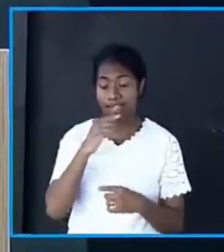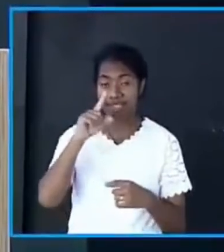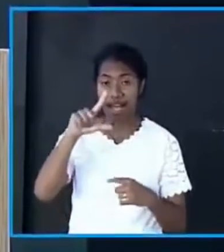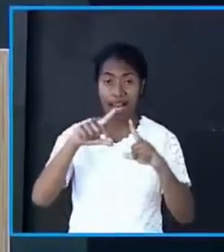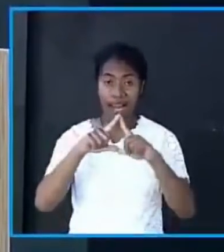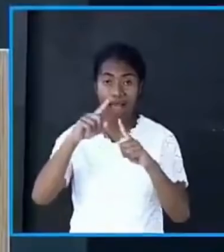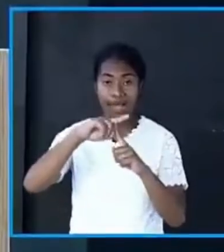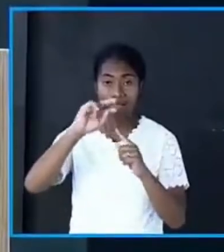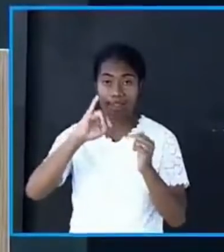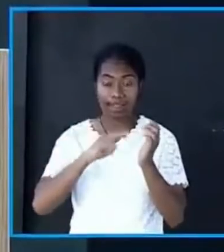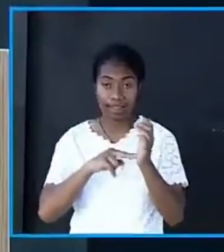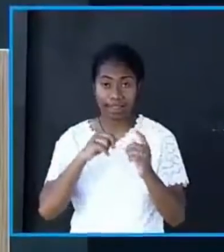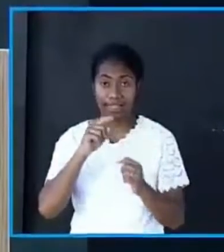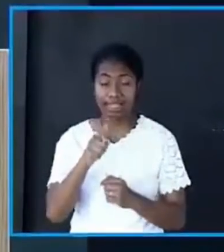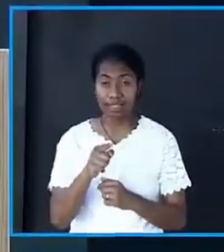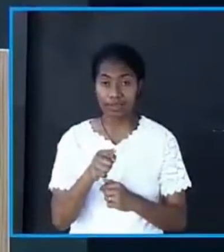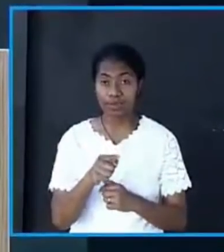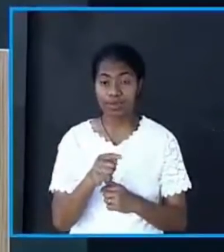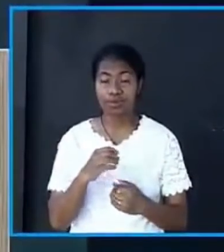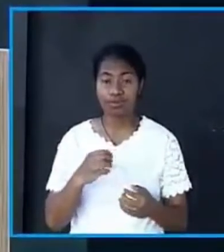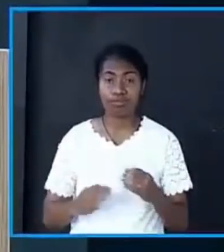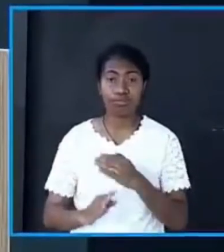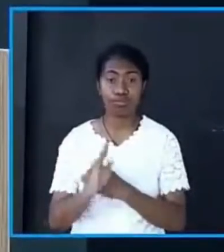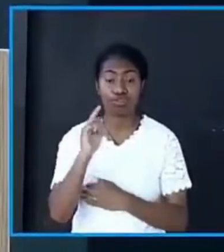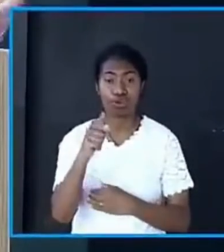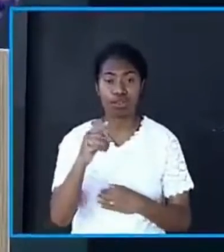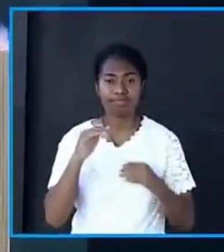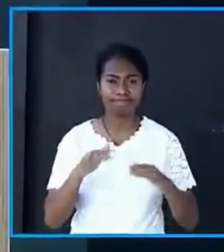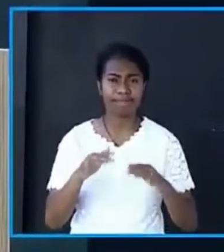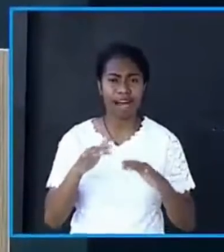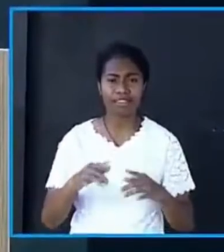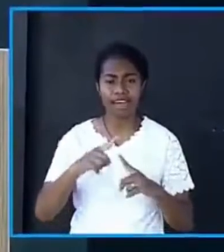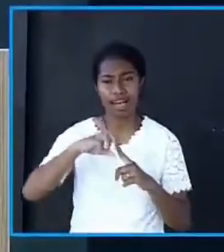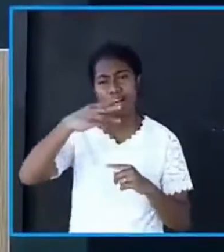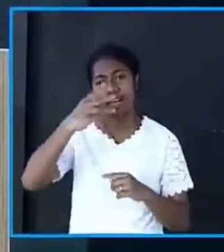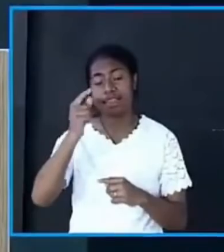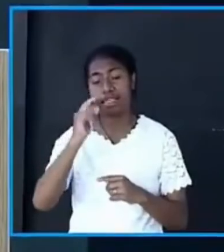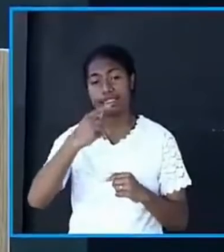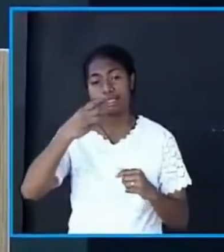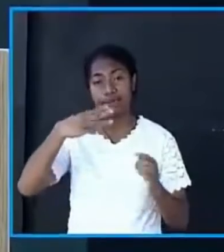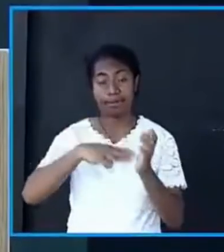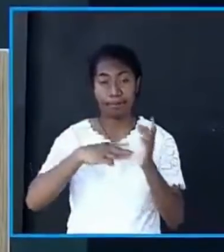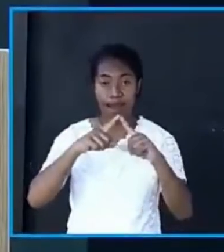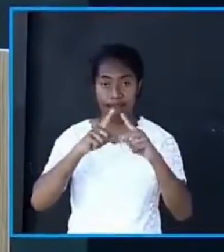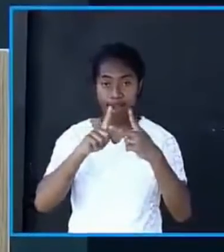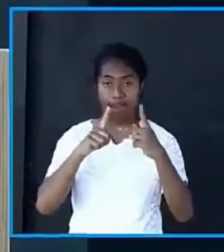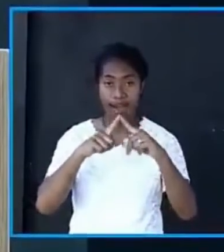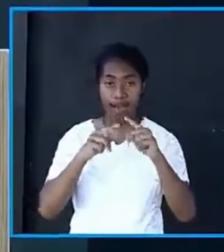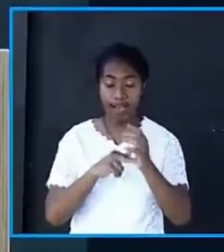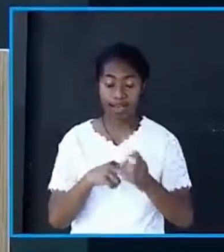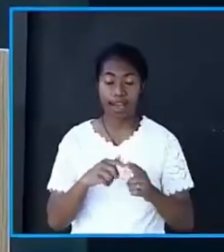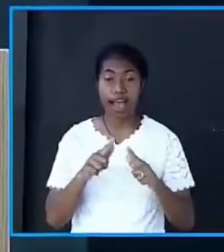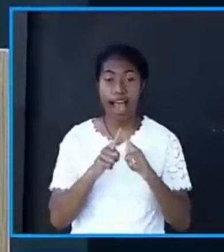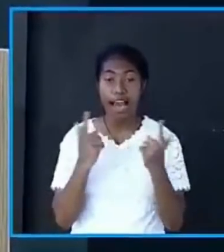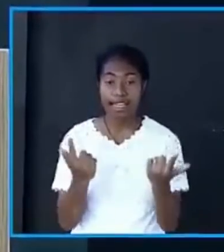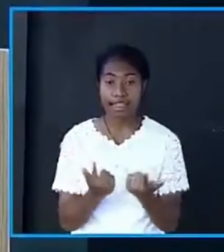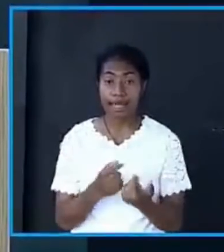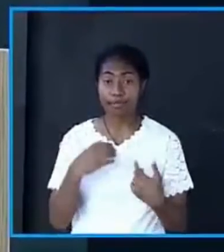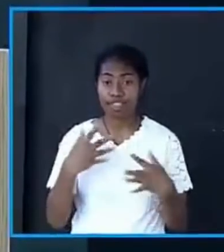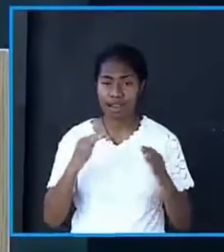vulgata muncul kata dan lalu akhirnya banyak terjemahan Alkitab mengikuti itu sehingga disebut gambar